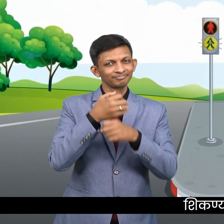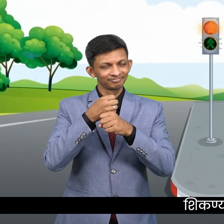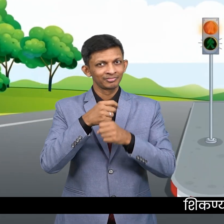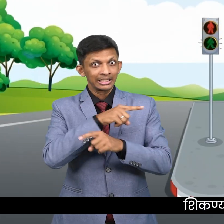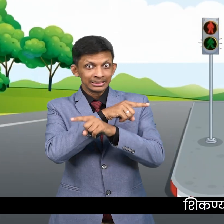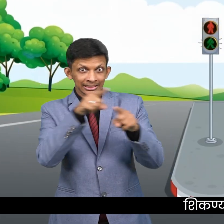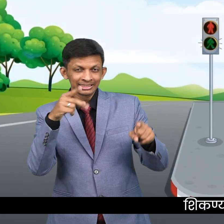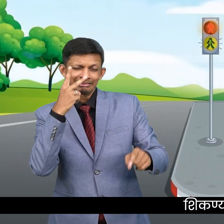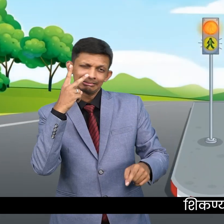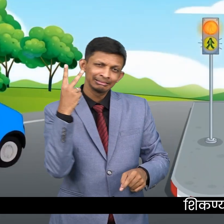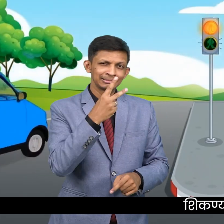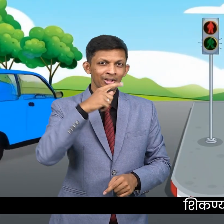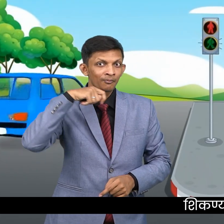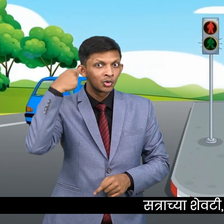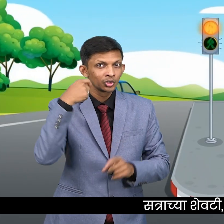शिकण्याचा परिणाम।